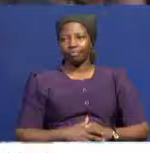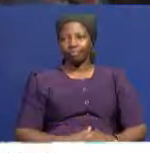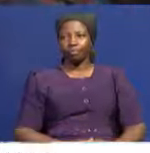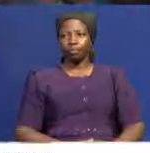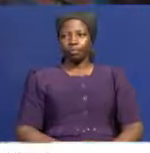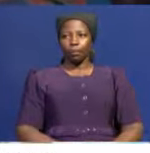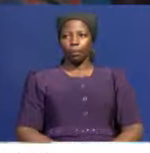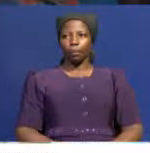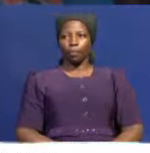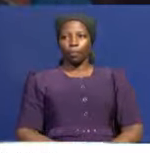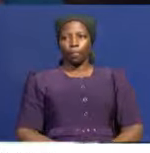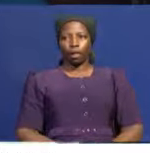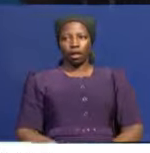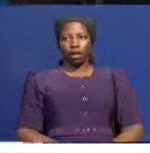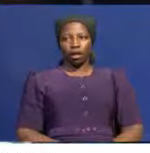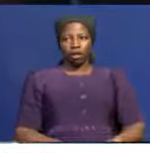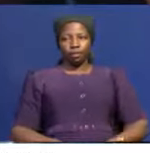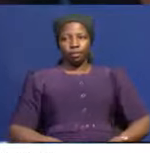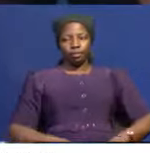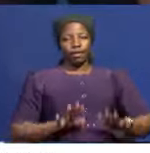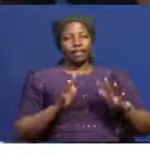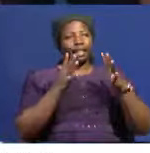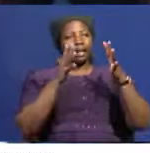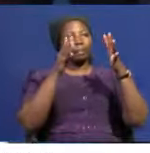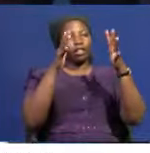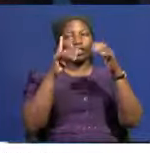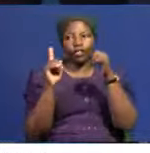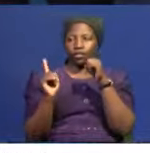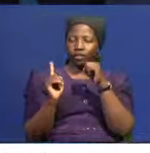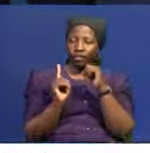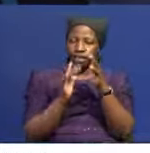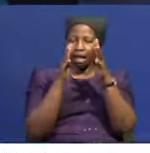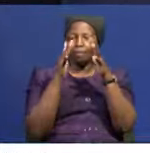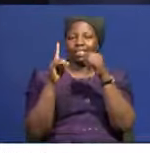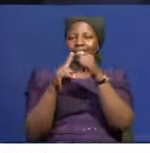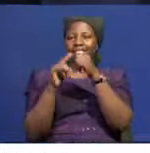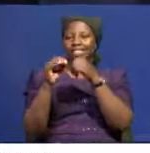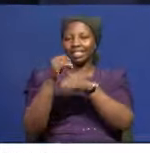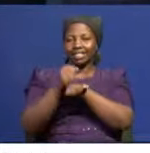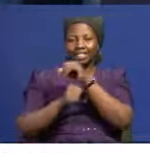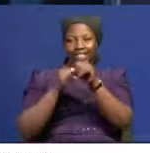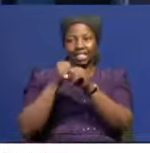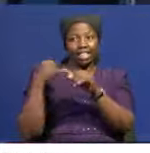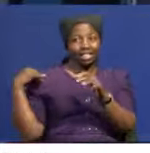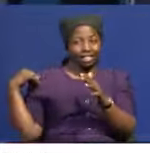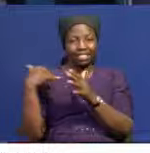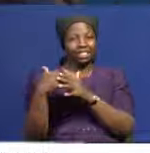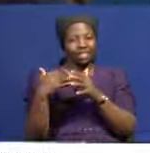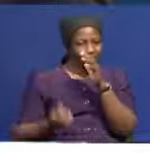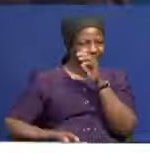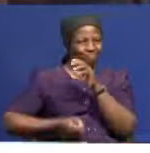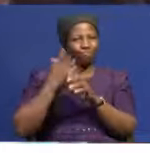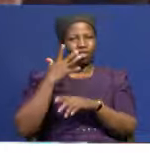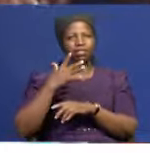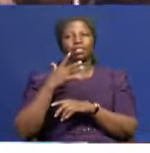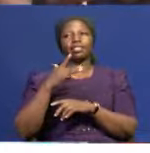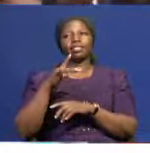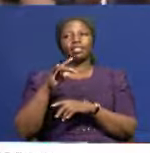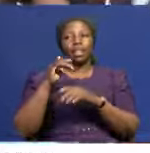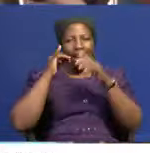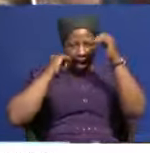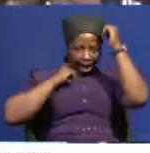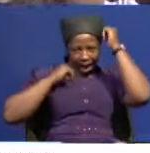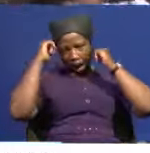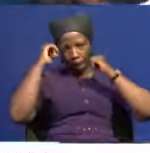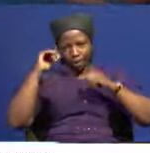at 60. Hafla ya maadhimisho ya miaka 60 tangu kuanzishwa kwa jeshi la wanahewa humu nchini katika kituo